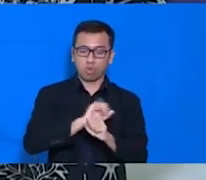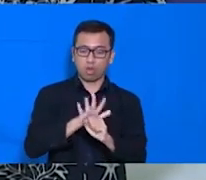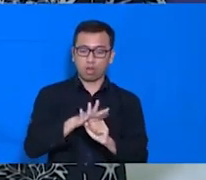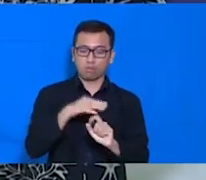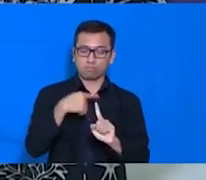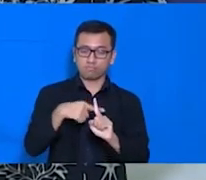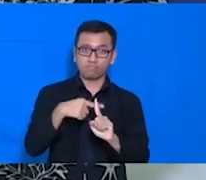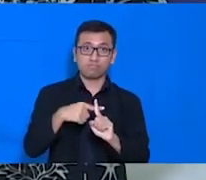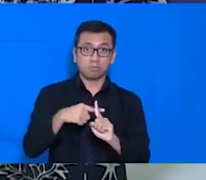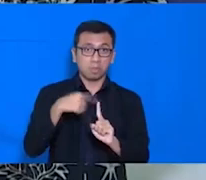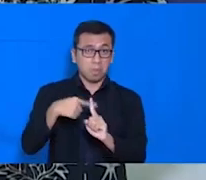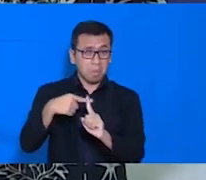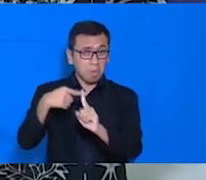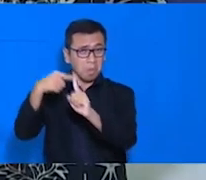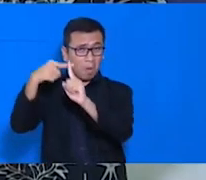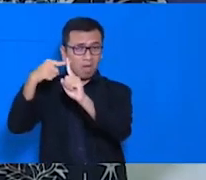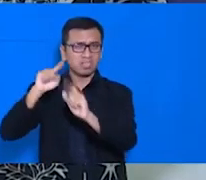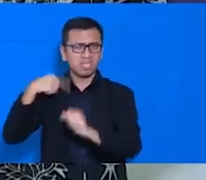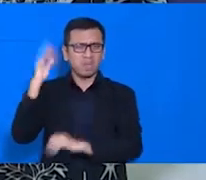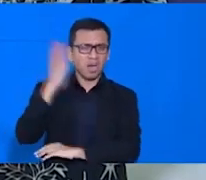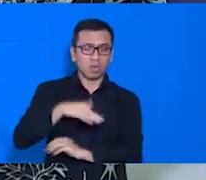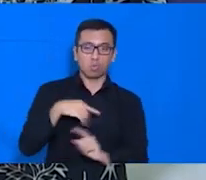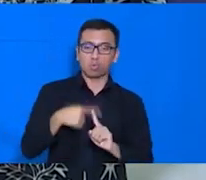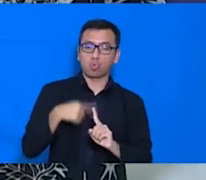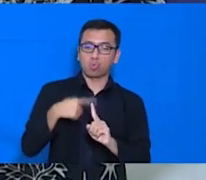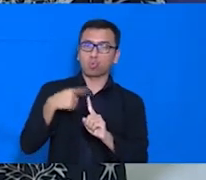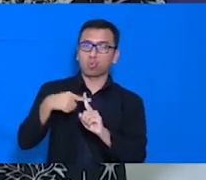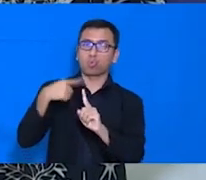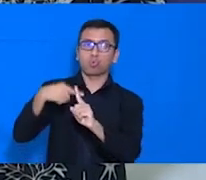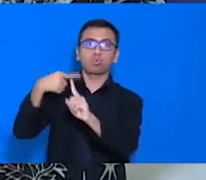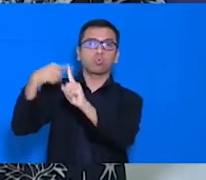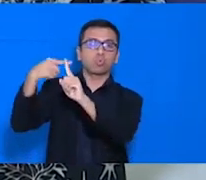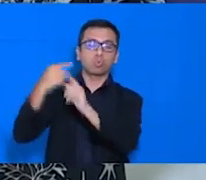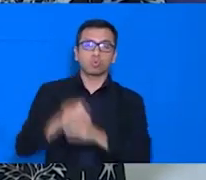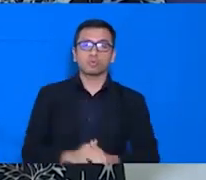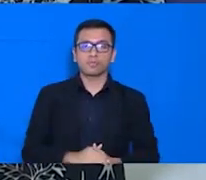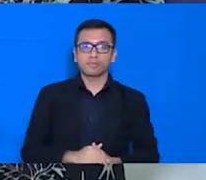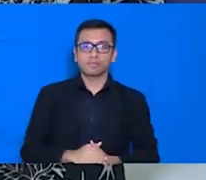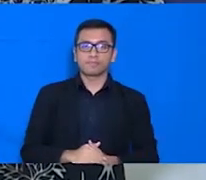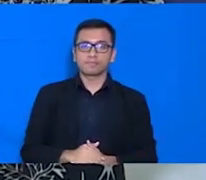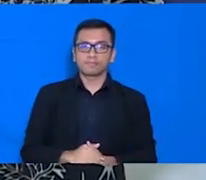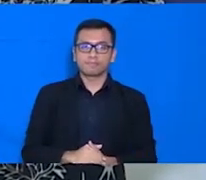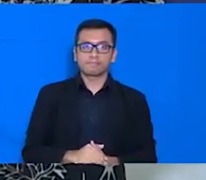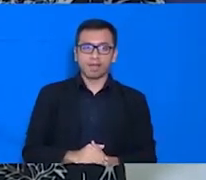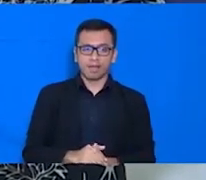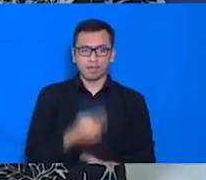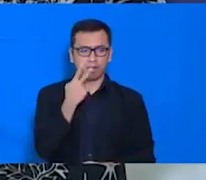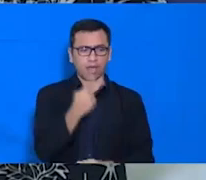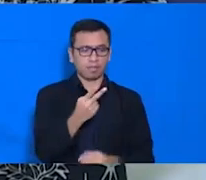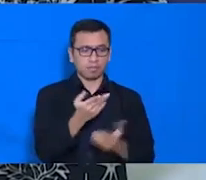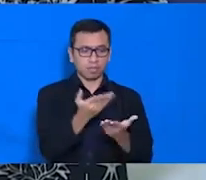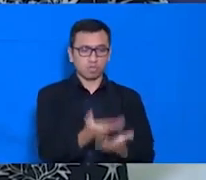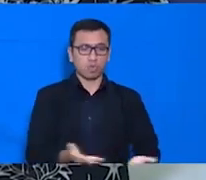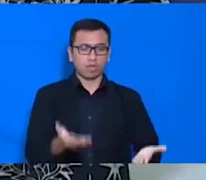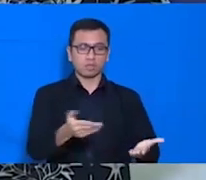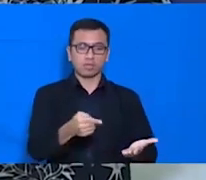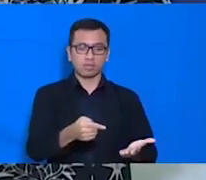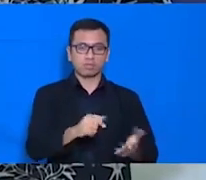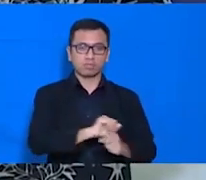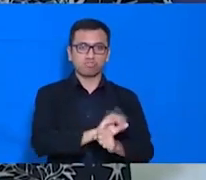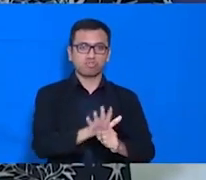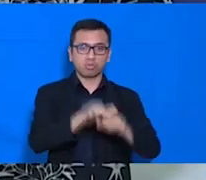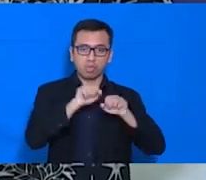signifikan setiap harinya. Saya meyakini situasi buruk tersebut hanya dapat